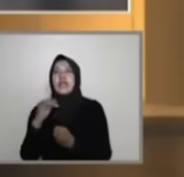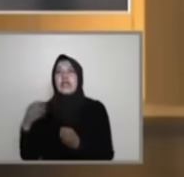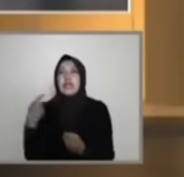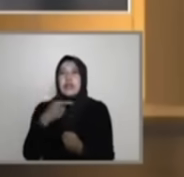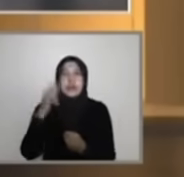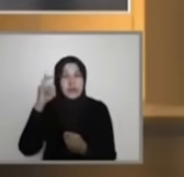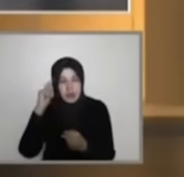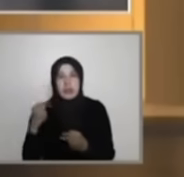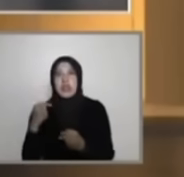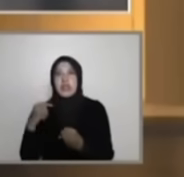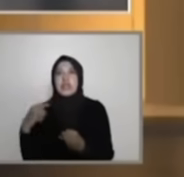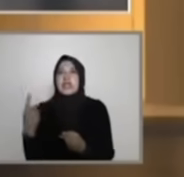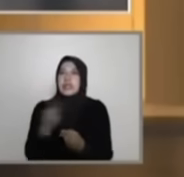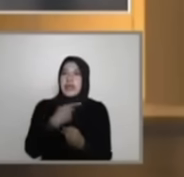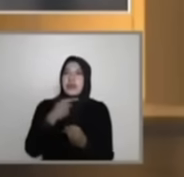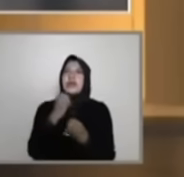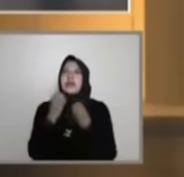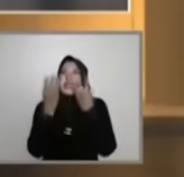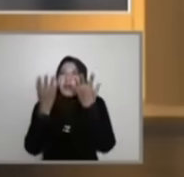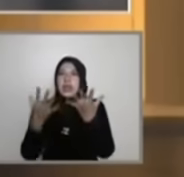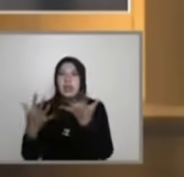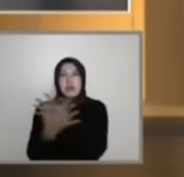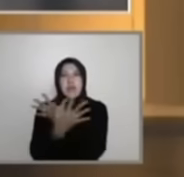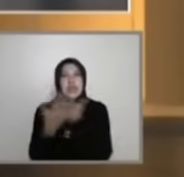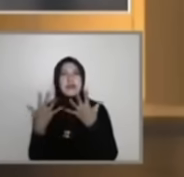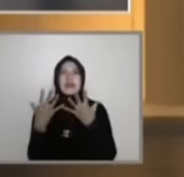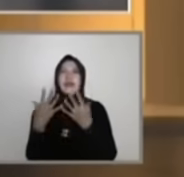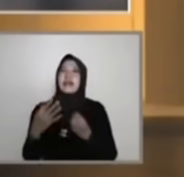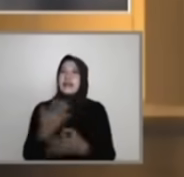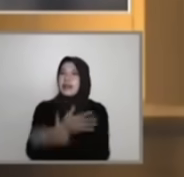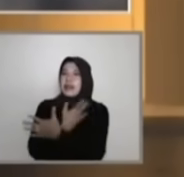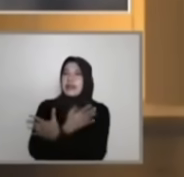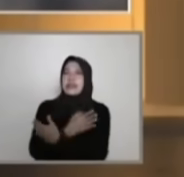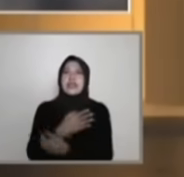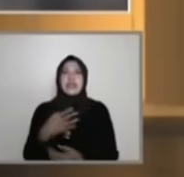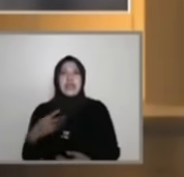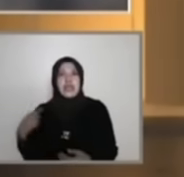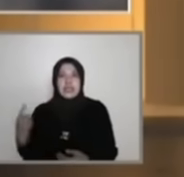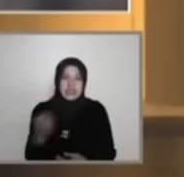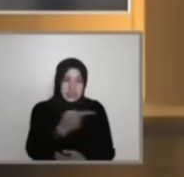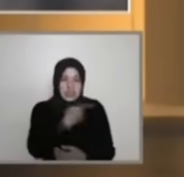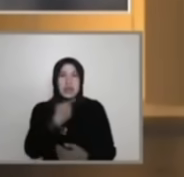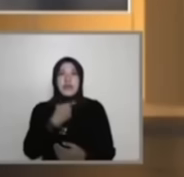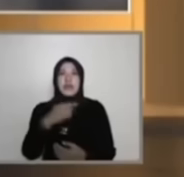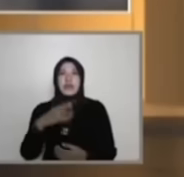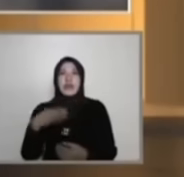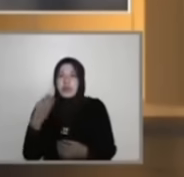memaklumi. Tetapi kami ingin menyampaikan kepada masyarakat Aceh, kami